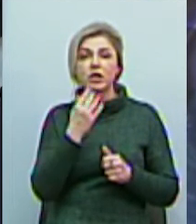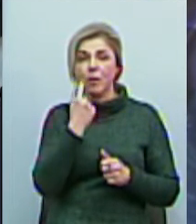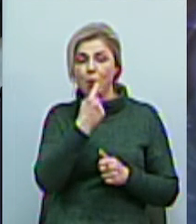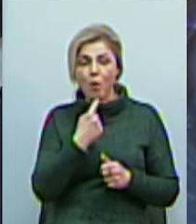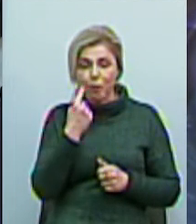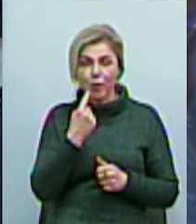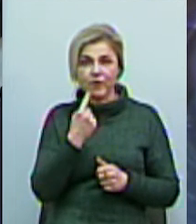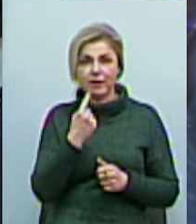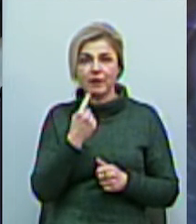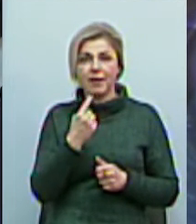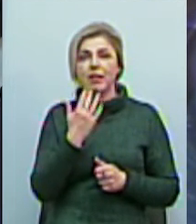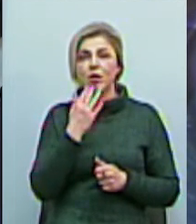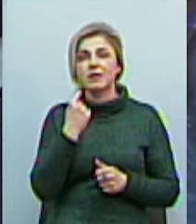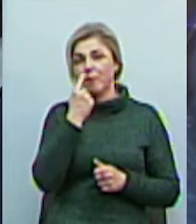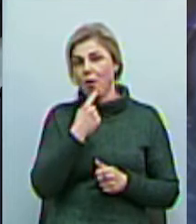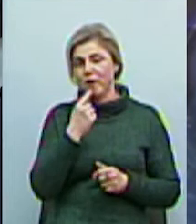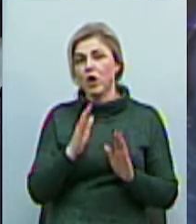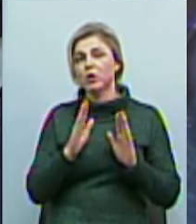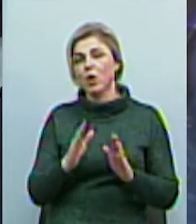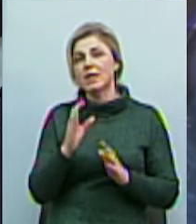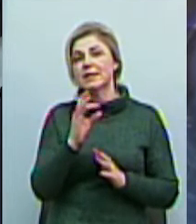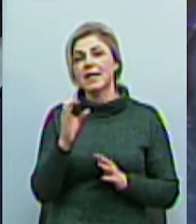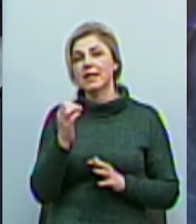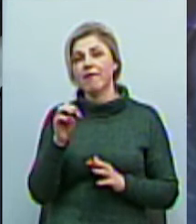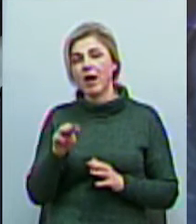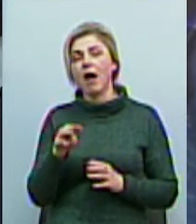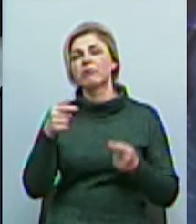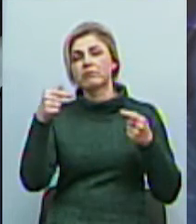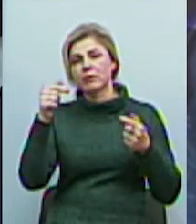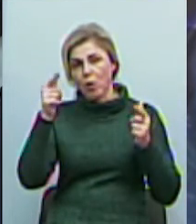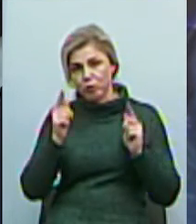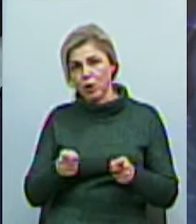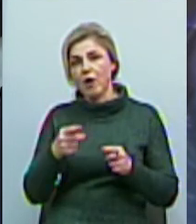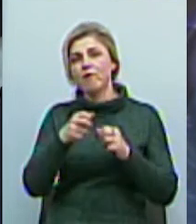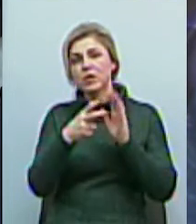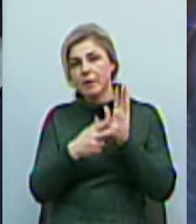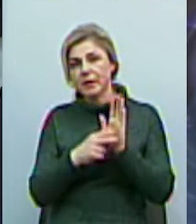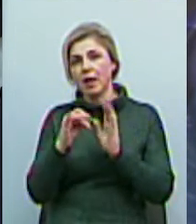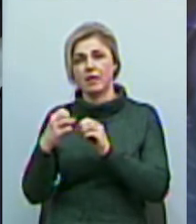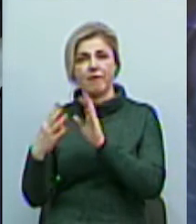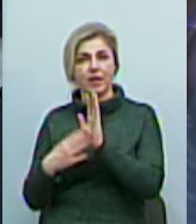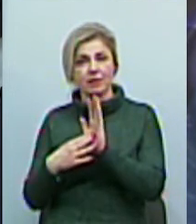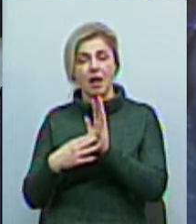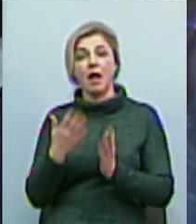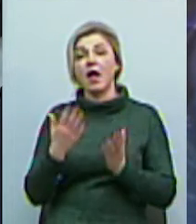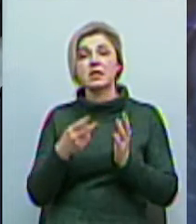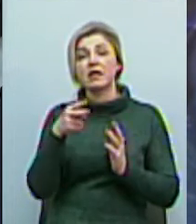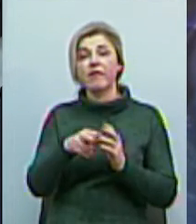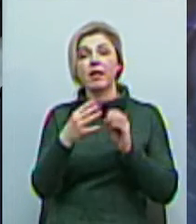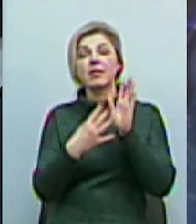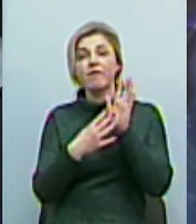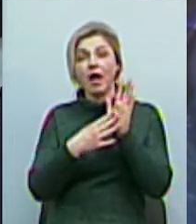мови, іноземна мова, тільки сертифікати чинні будуть 18-го і 19-го року. Якщо в 2009